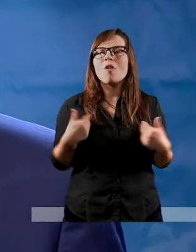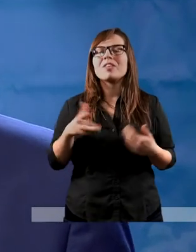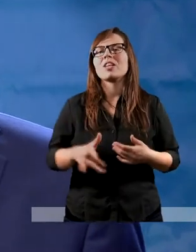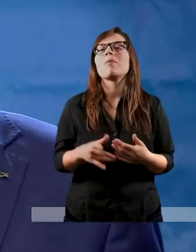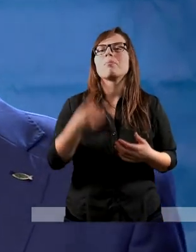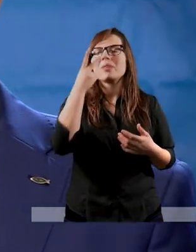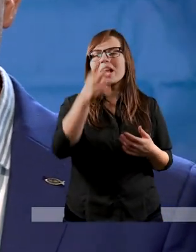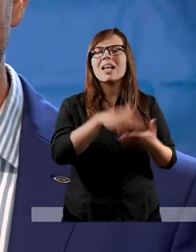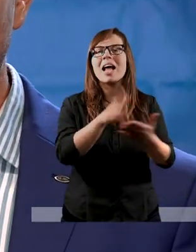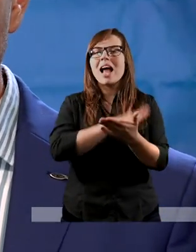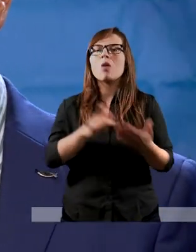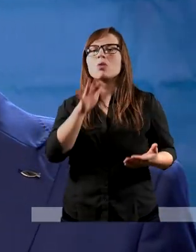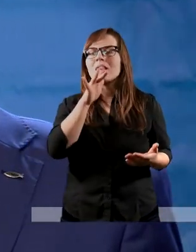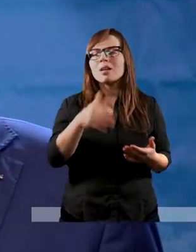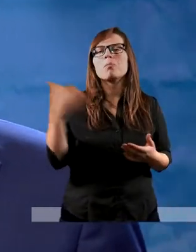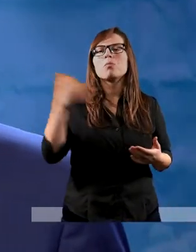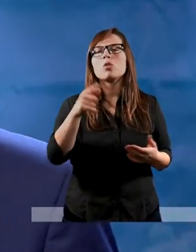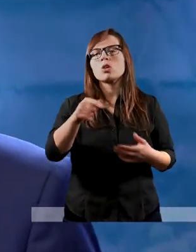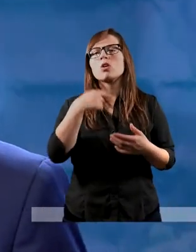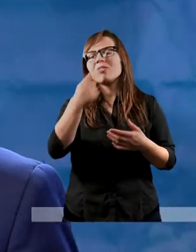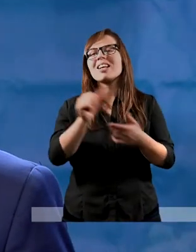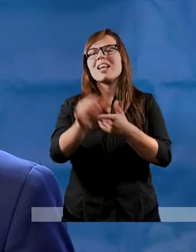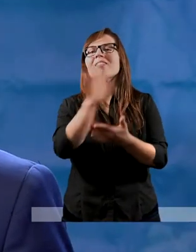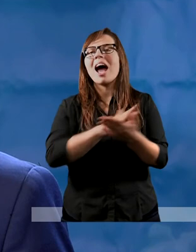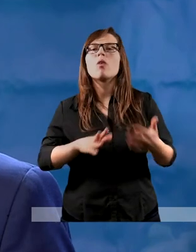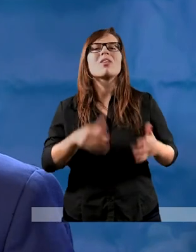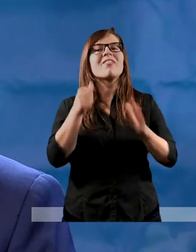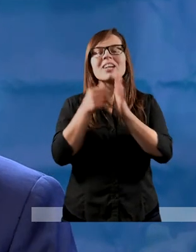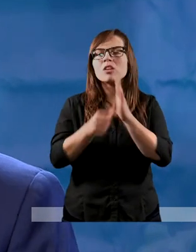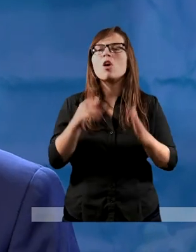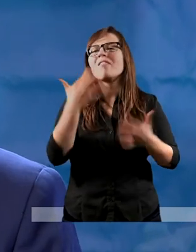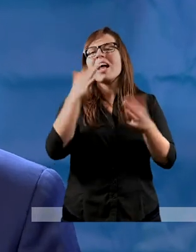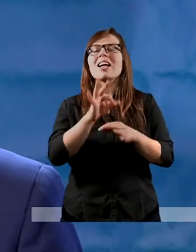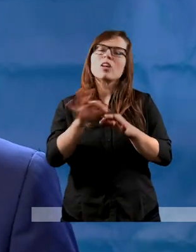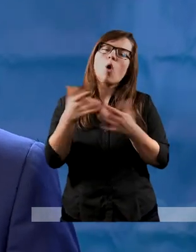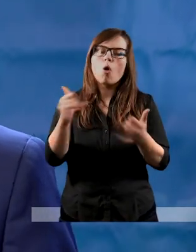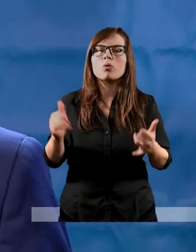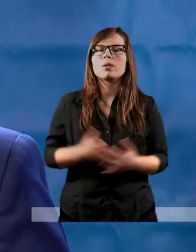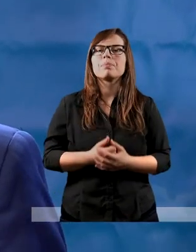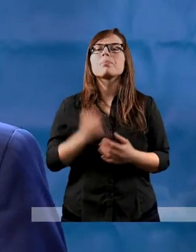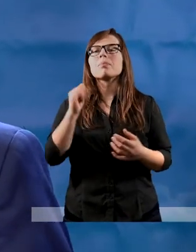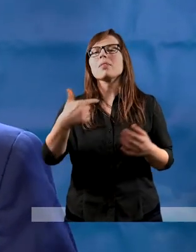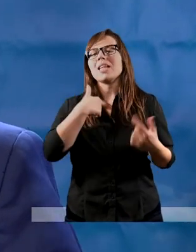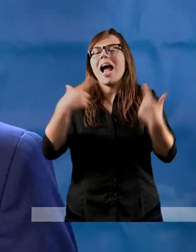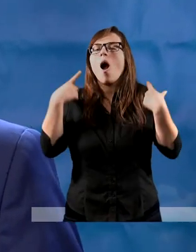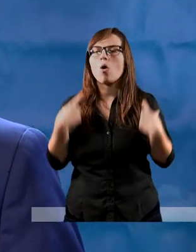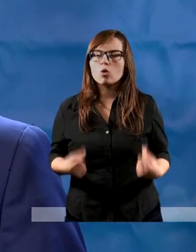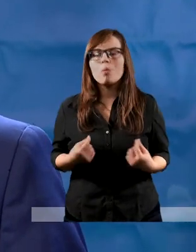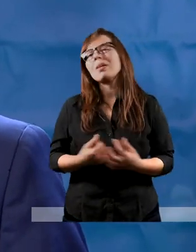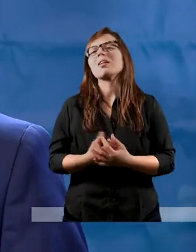A patrząc na naród izraelski, możemy powiedzieć, że jest to wyjątkowy naród, pomimo wielu, wielu perturbacji. I ja